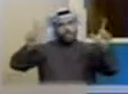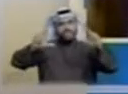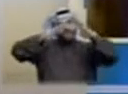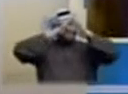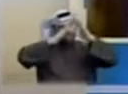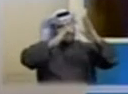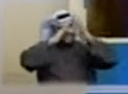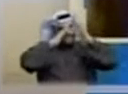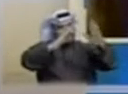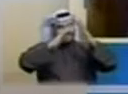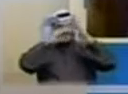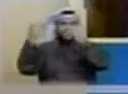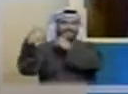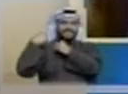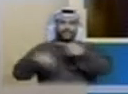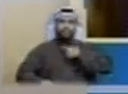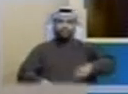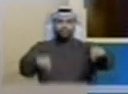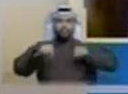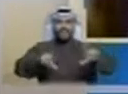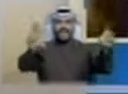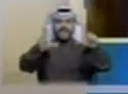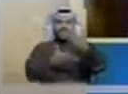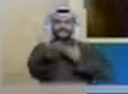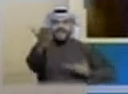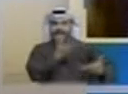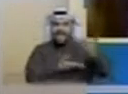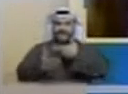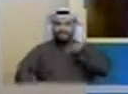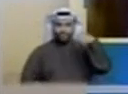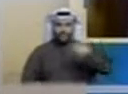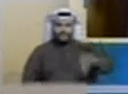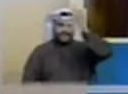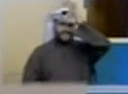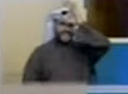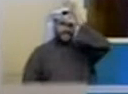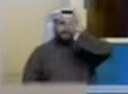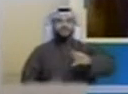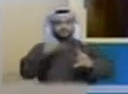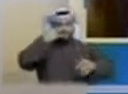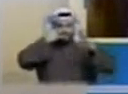نعم، شكرا عميد عادل الحشاش، مدير عام الإدارة العامة للعلاقات والإعلام الأمني بوزارة